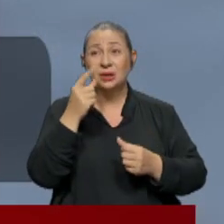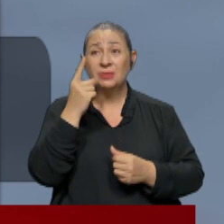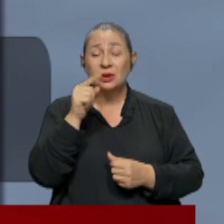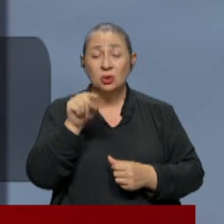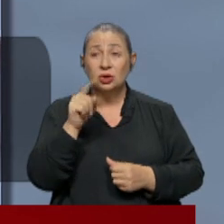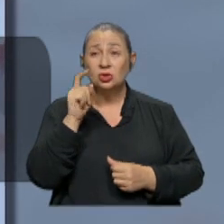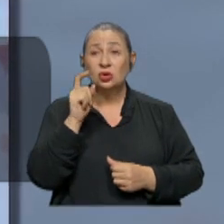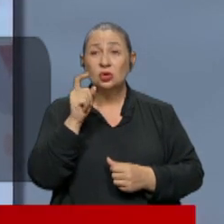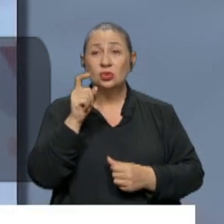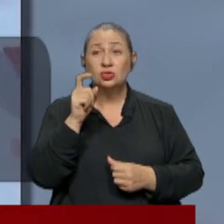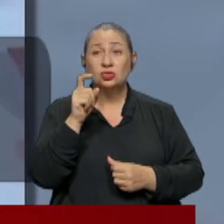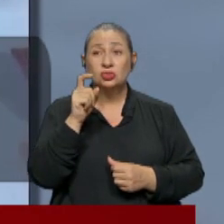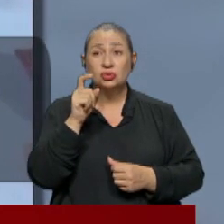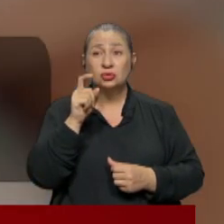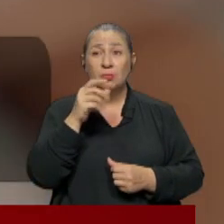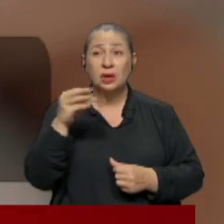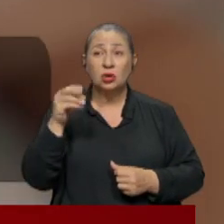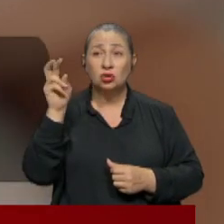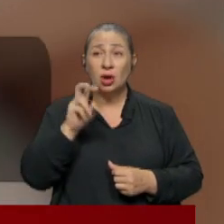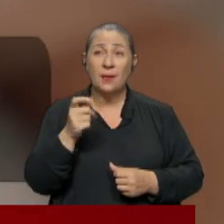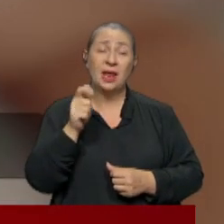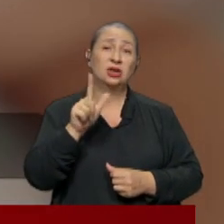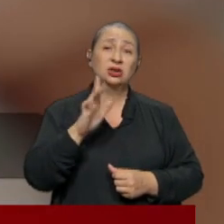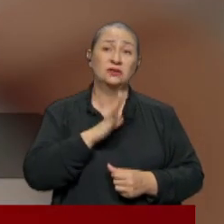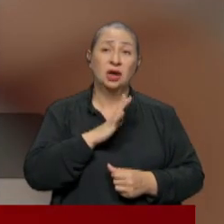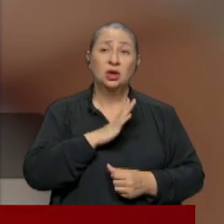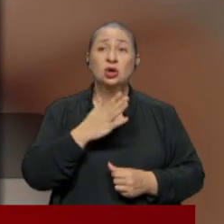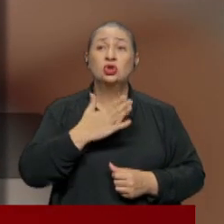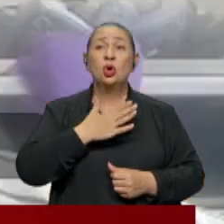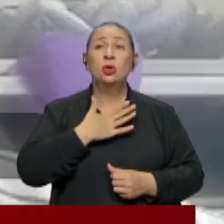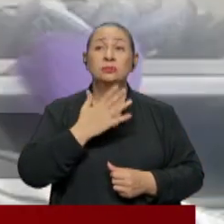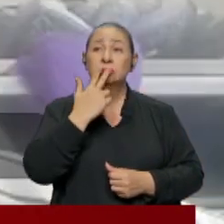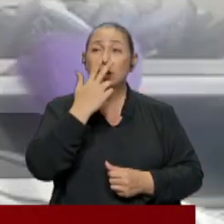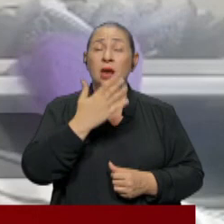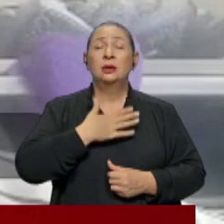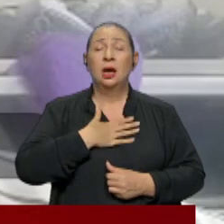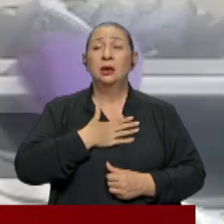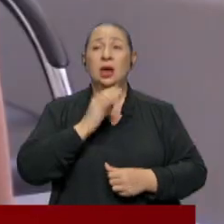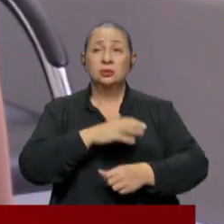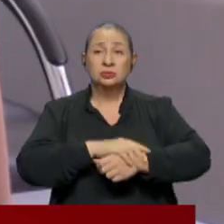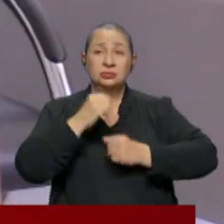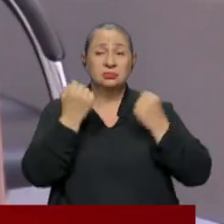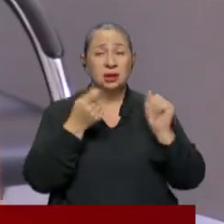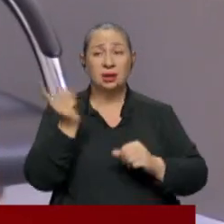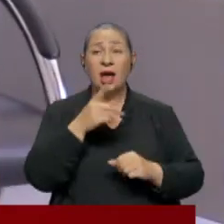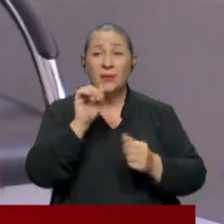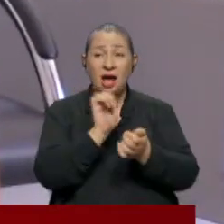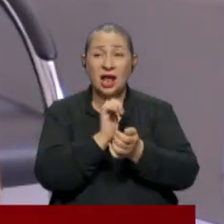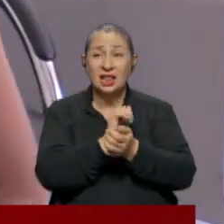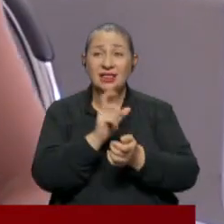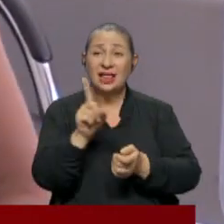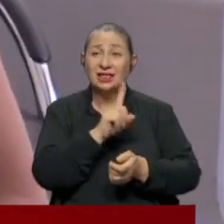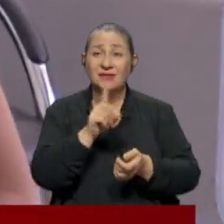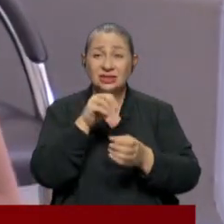1.98 bin milyon dolara ihtiyacımız var. Solunum desteği alıyor, her gün kas kaybediyor. Her bir ailenin tedavi